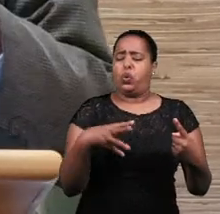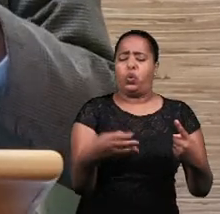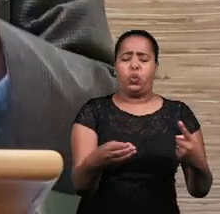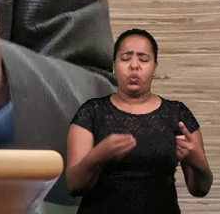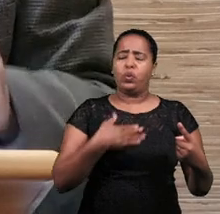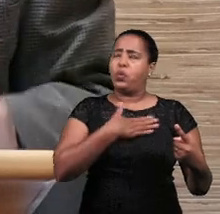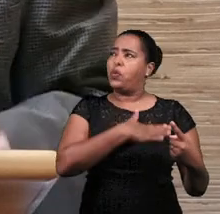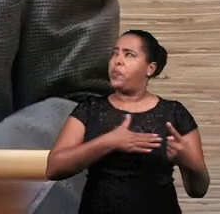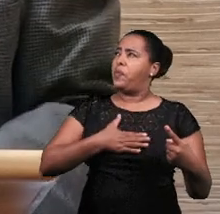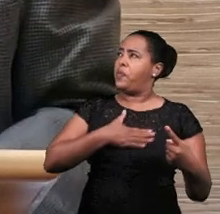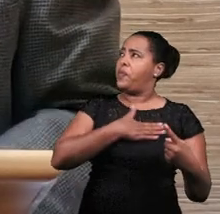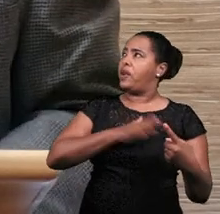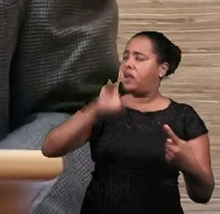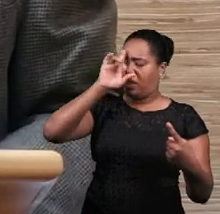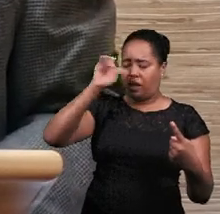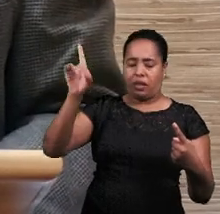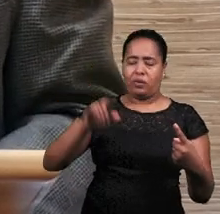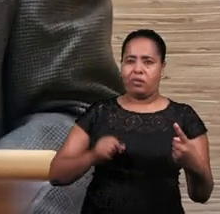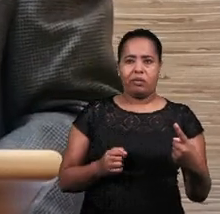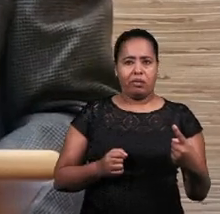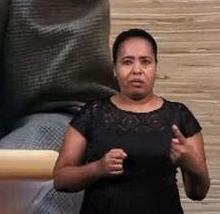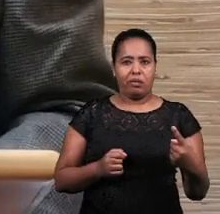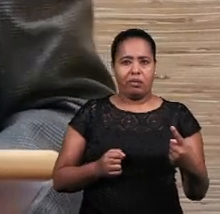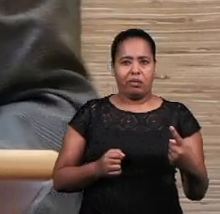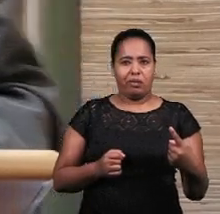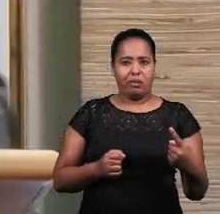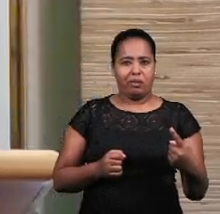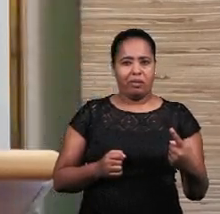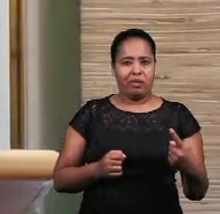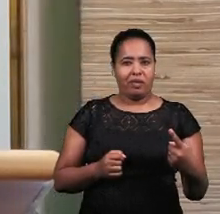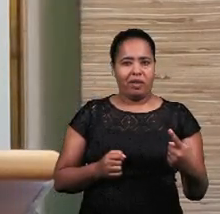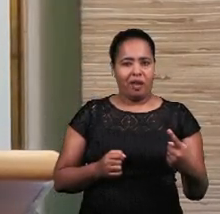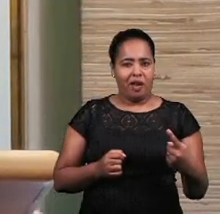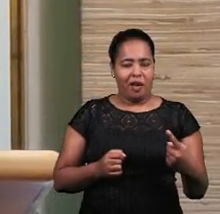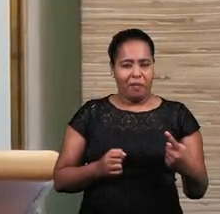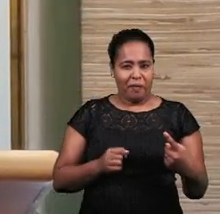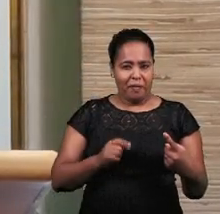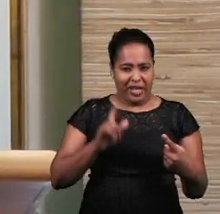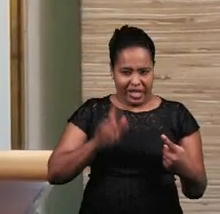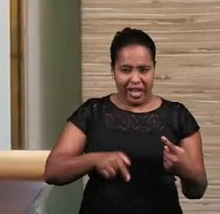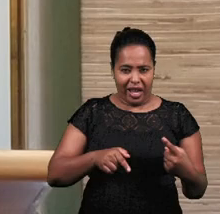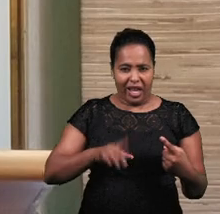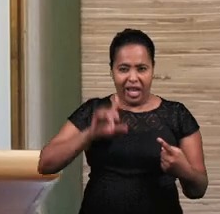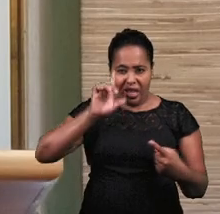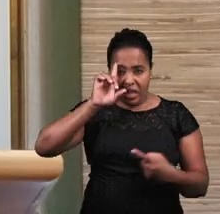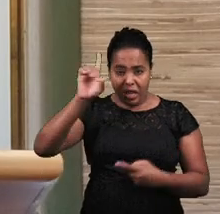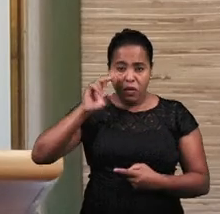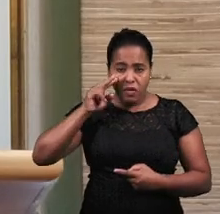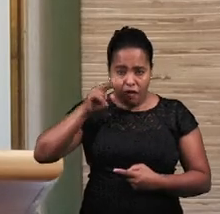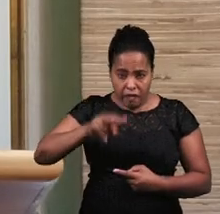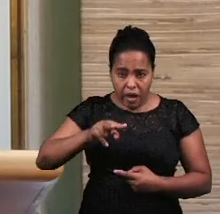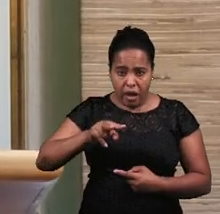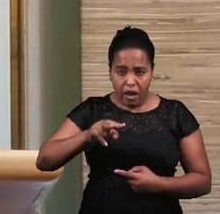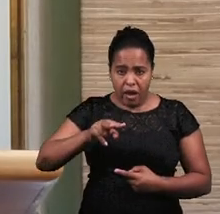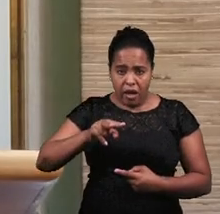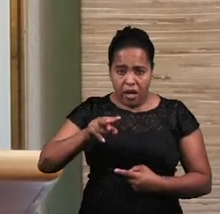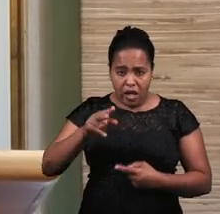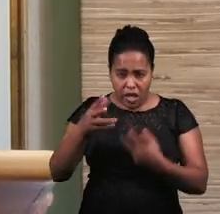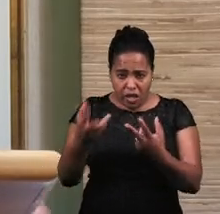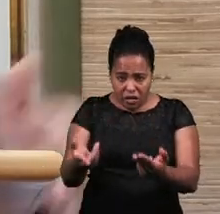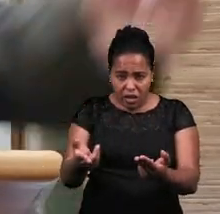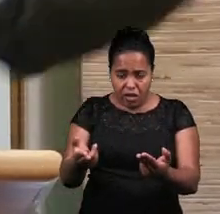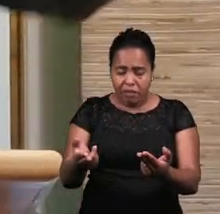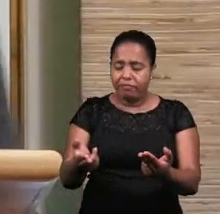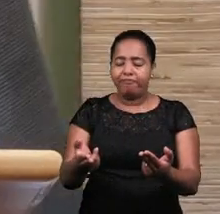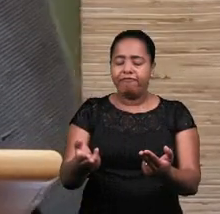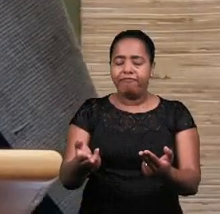pauvre. Et la forme comme Dieu voit les choses, c'est pas comme ça. Lui, il a pourvu le projet de